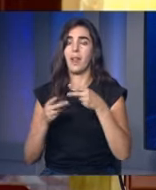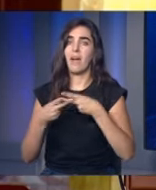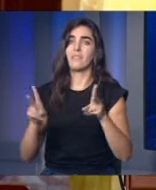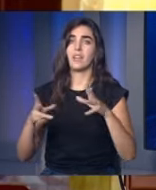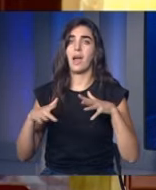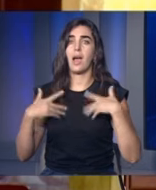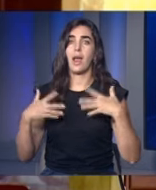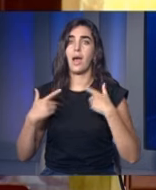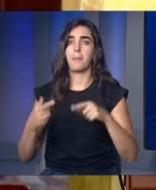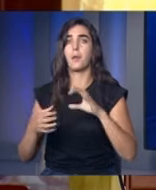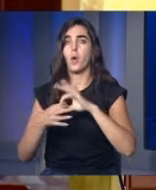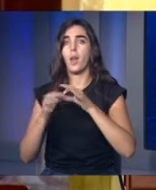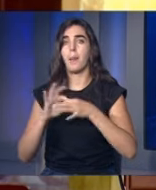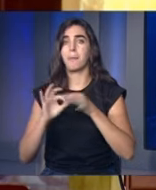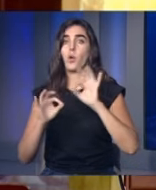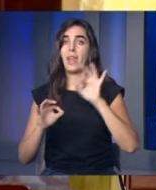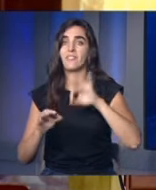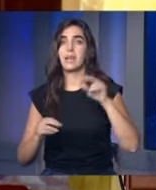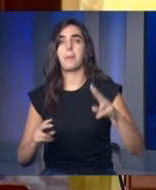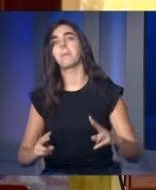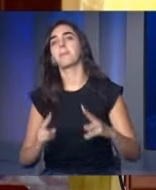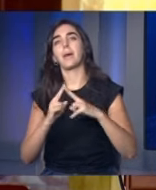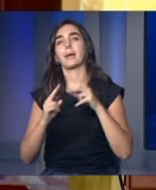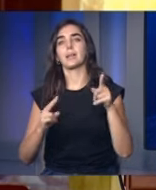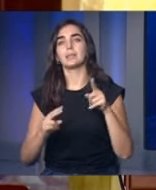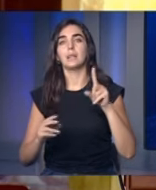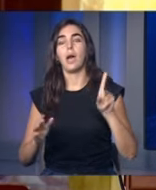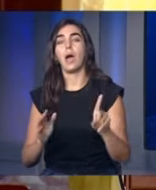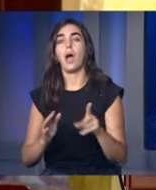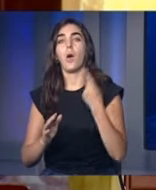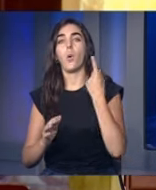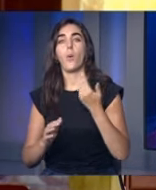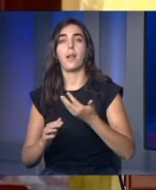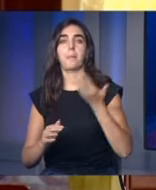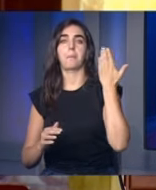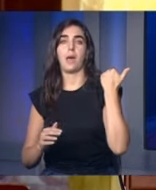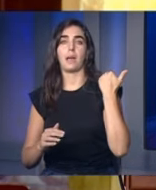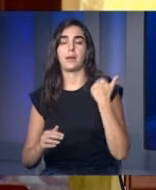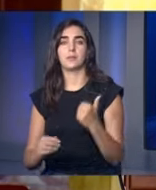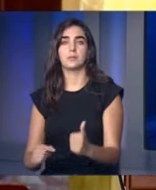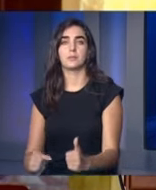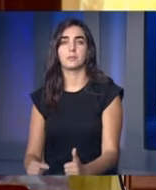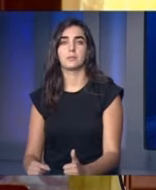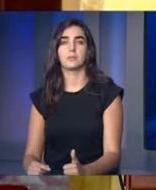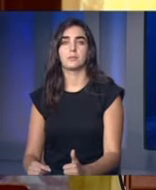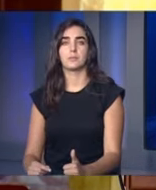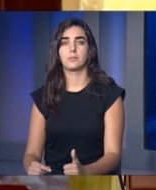واللا أخلاقية المعادية للسيد المسيح